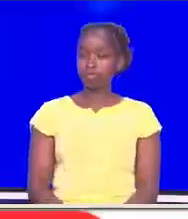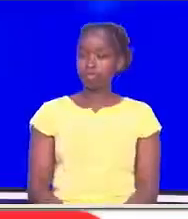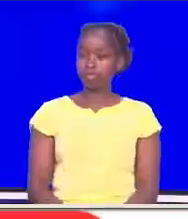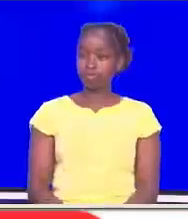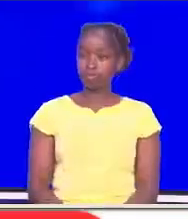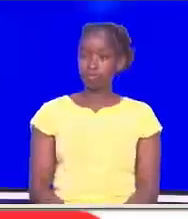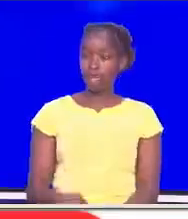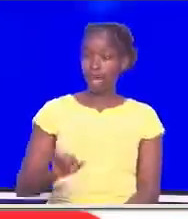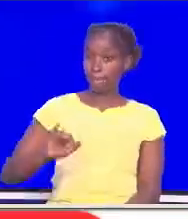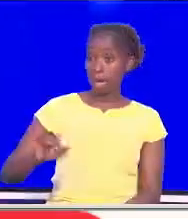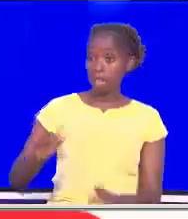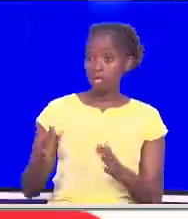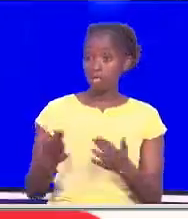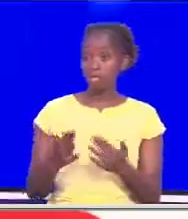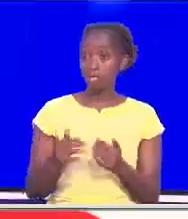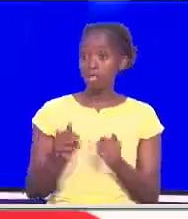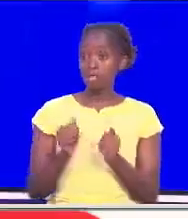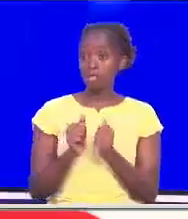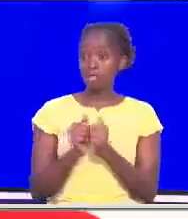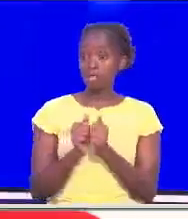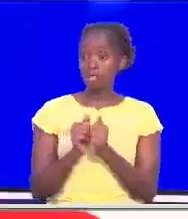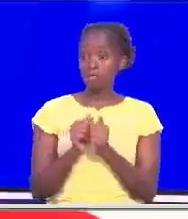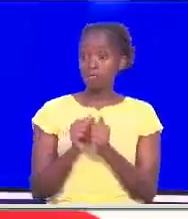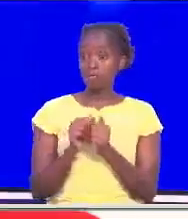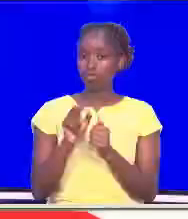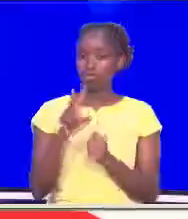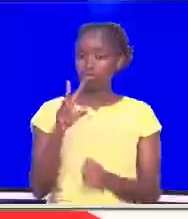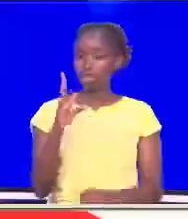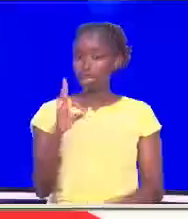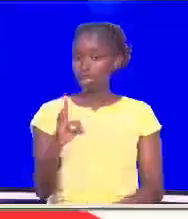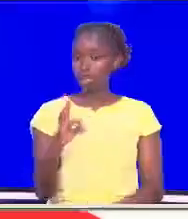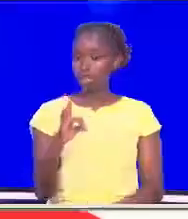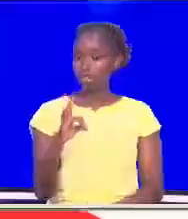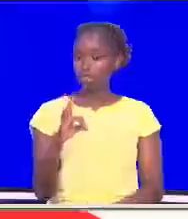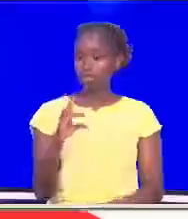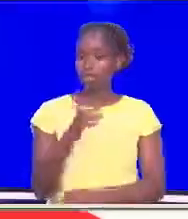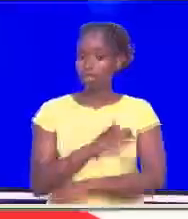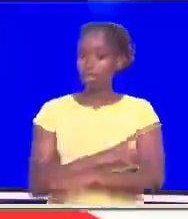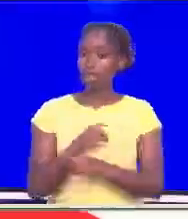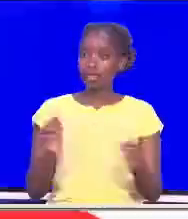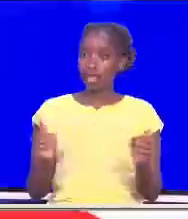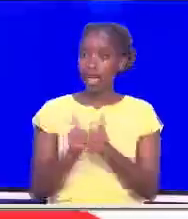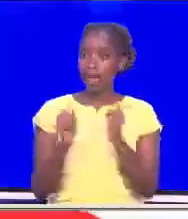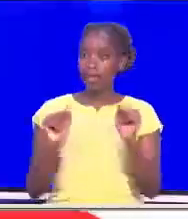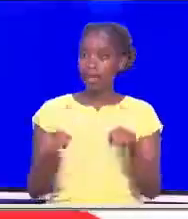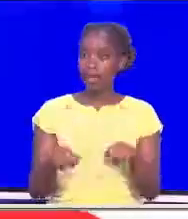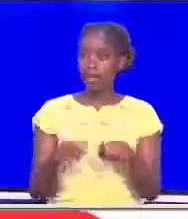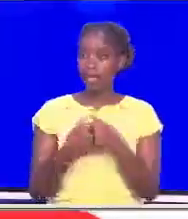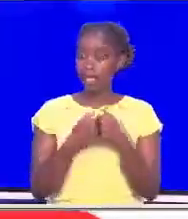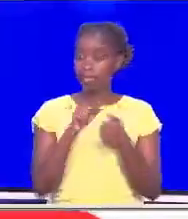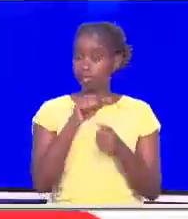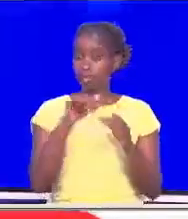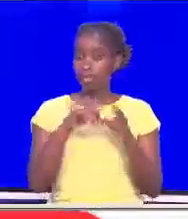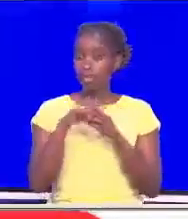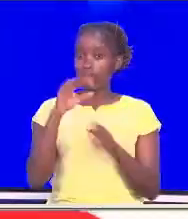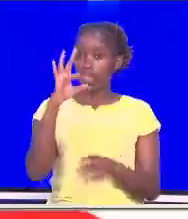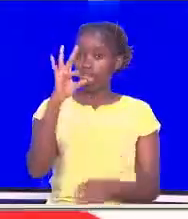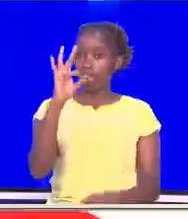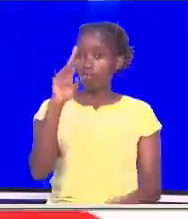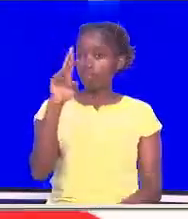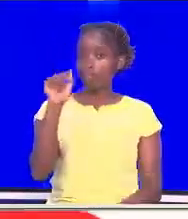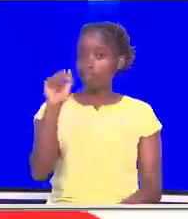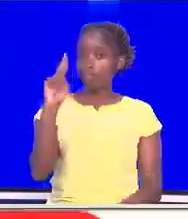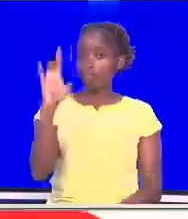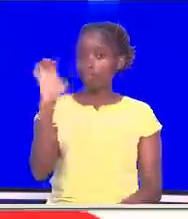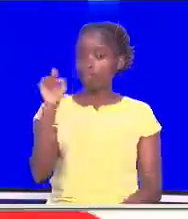Zikiwa zimesalia siku 23 mashindano ya Olimpiki yafanyike rasmi mjini Paris, Ufaransa, timu ya taifa ya raga wachezaji